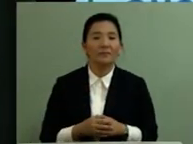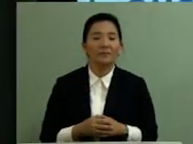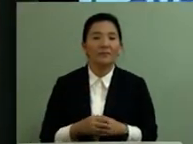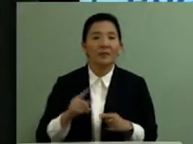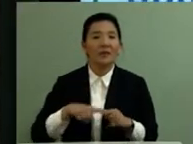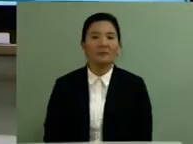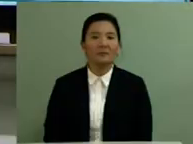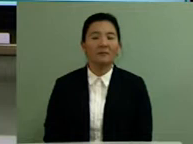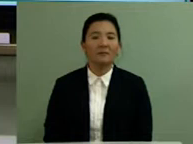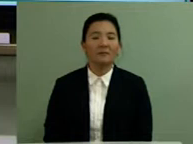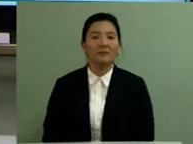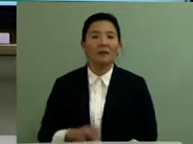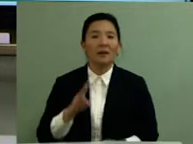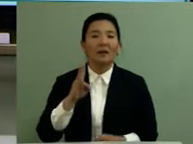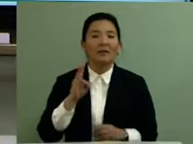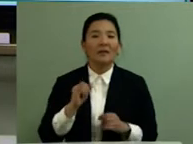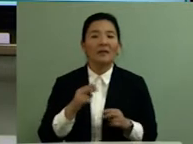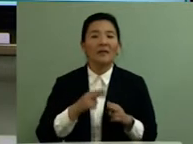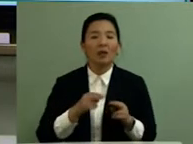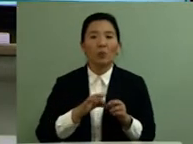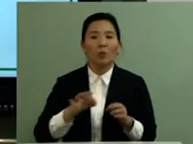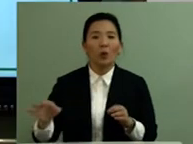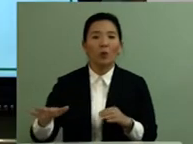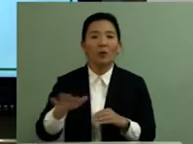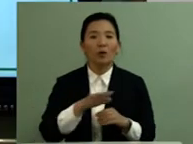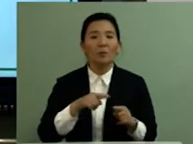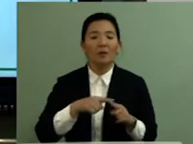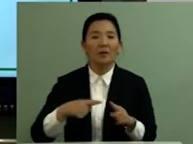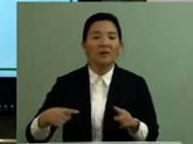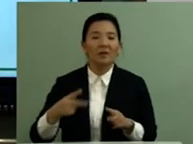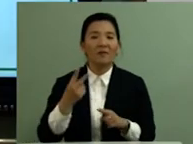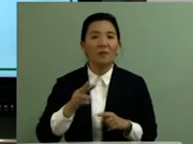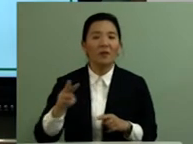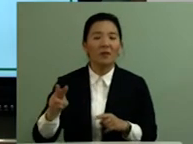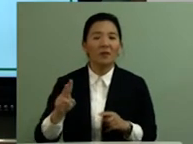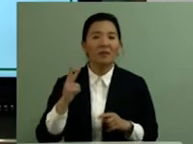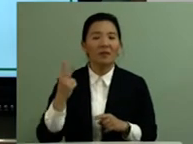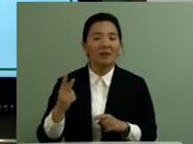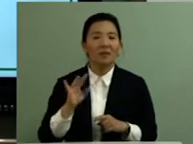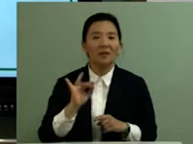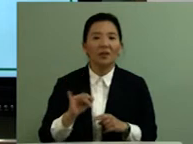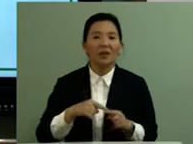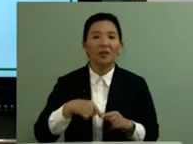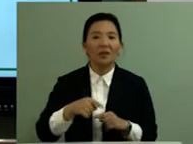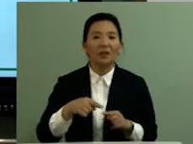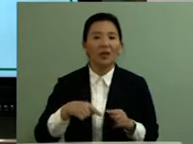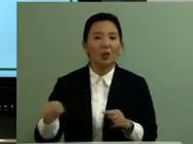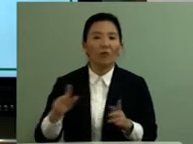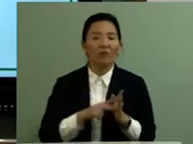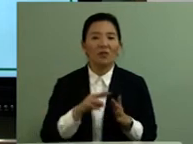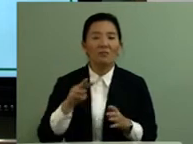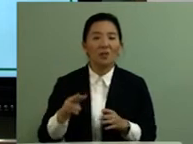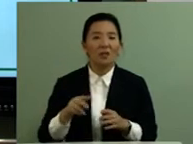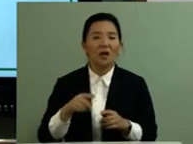степень. Следующая задача. На стальной проволоке площадью поперечного сечения 2 мм квадрата и длиной 8 метров